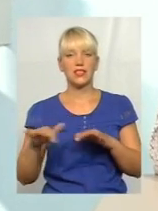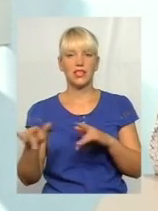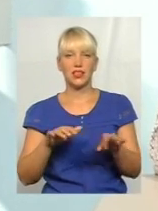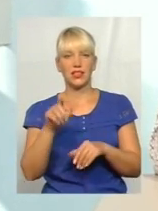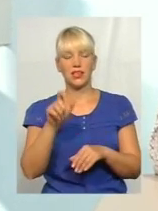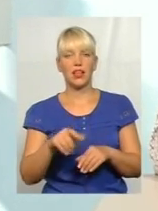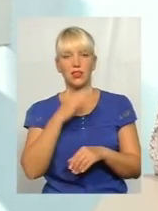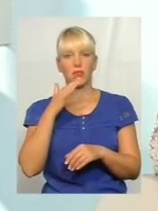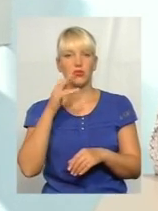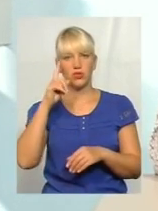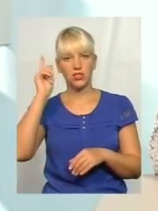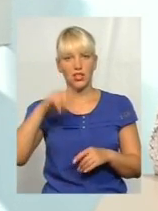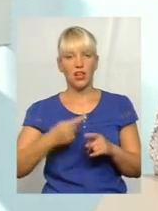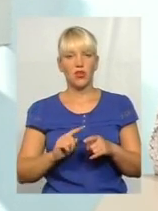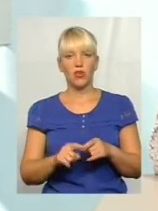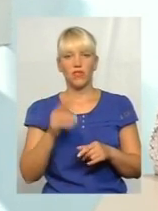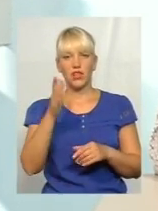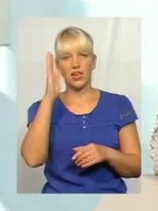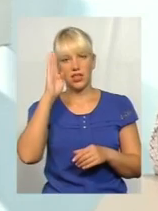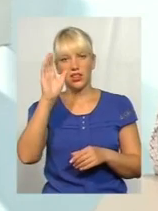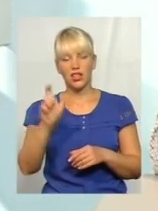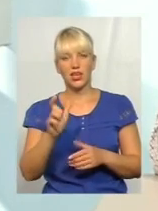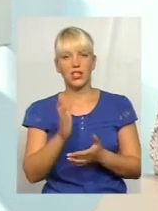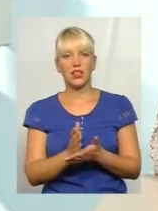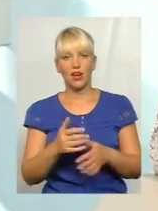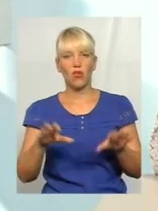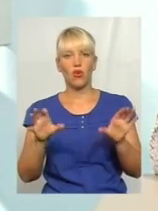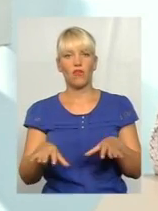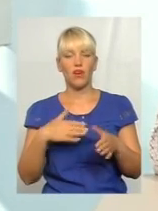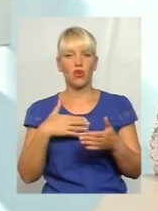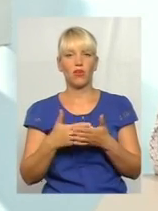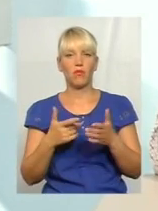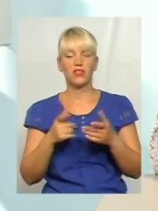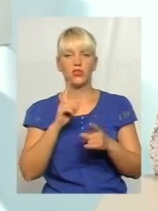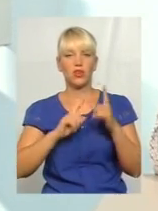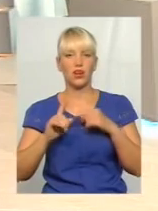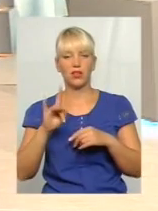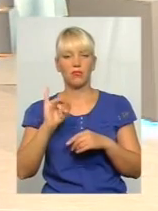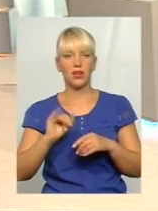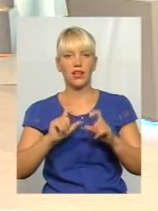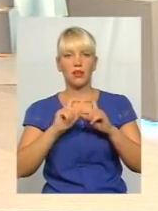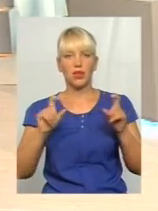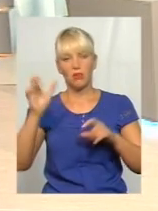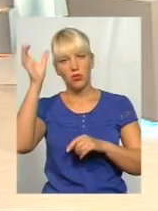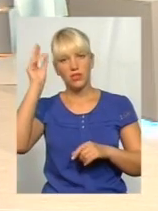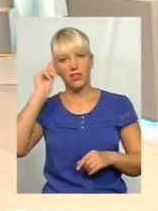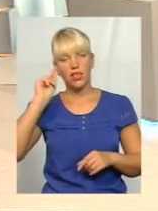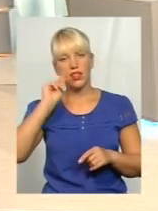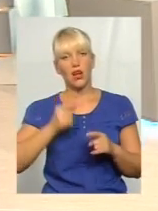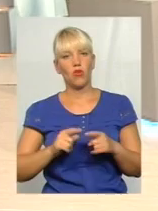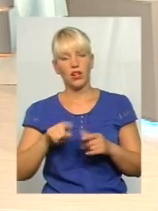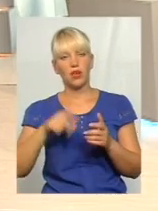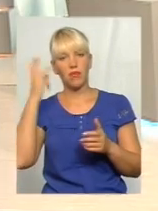багато хто його знає з наших глядачів але він ще є Голова громадської ради при департаменті освіти та науки е